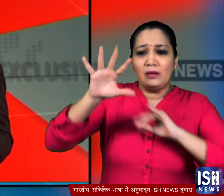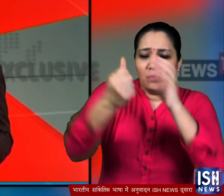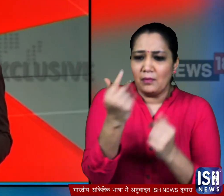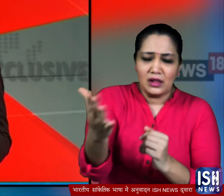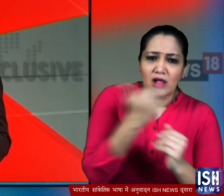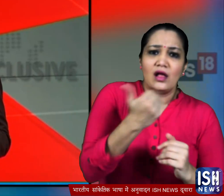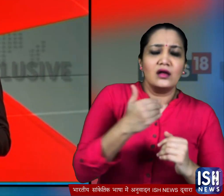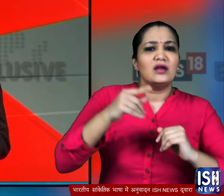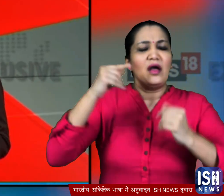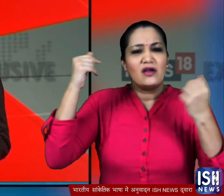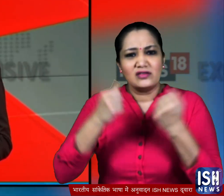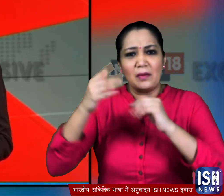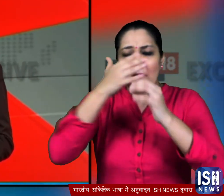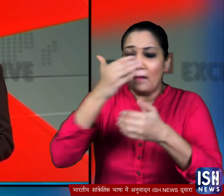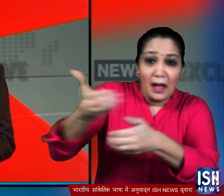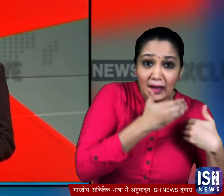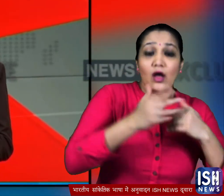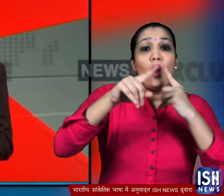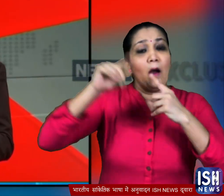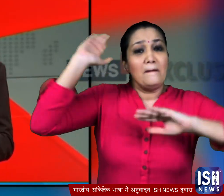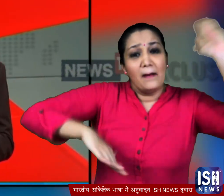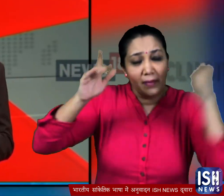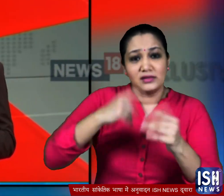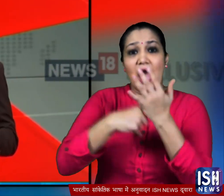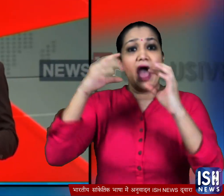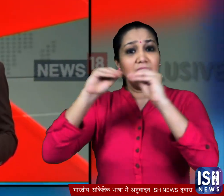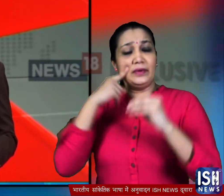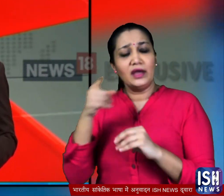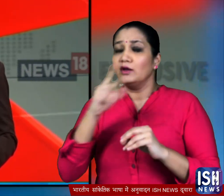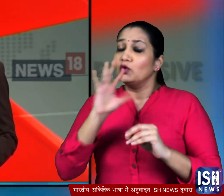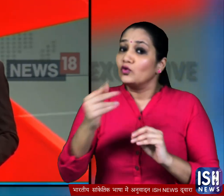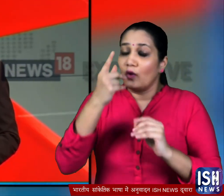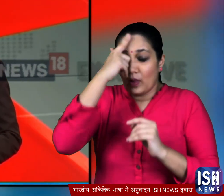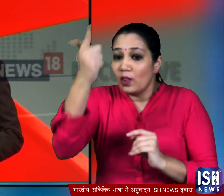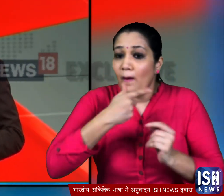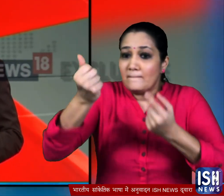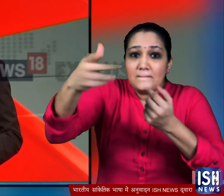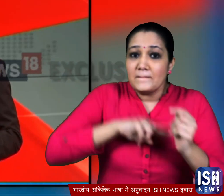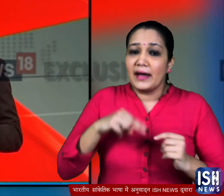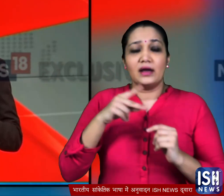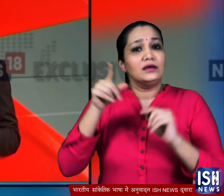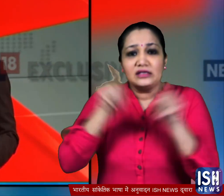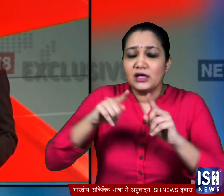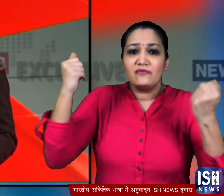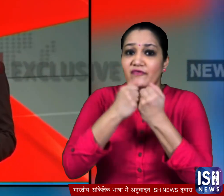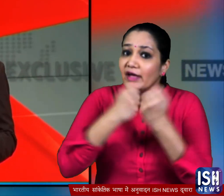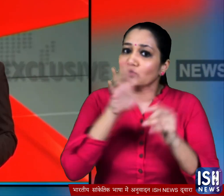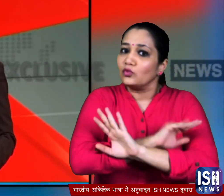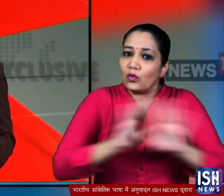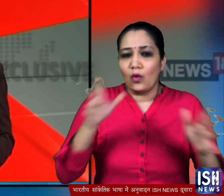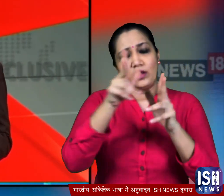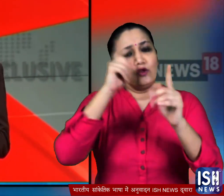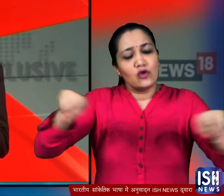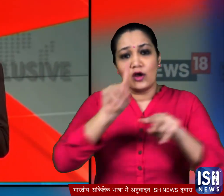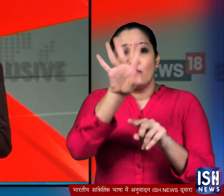अगवा करने से लेकर उन्हें मारने पीटने से भी बाज नहीं आते। जबकि रिजर्व बैंक ने भी कर्ज की वसूली के नाम पर गुंडागर्दी को गलत माना और 14